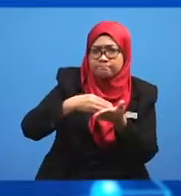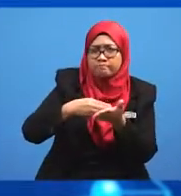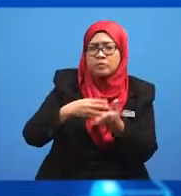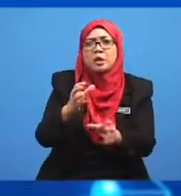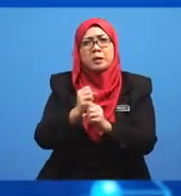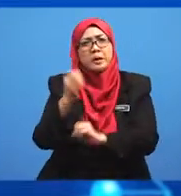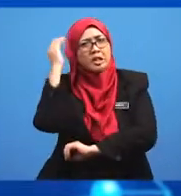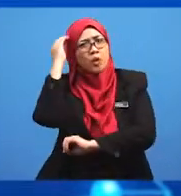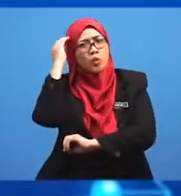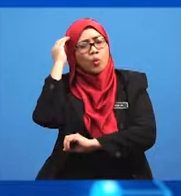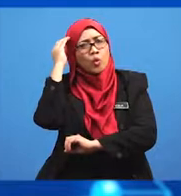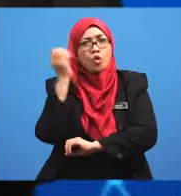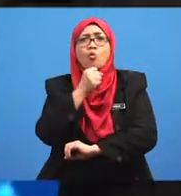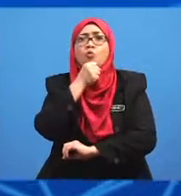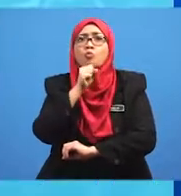sesuatu fosil yang ditemui?